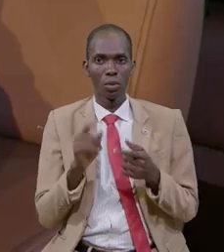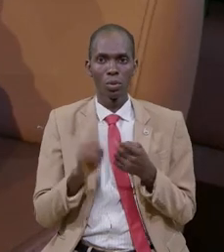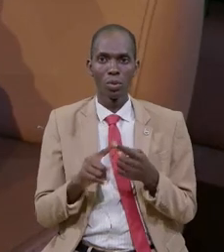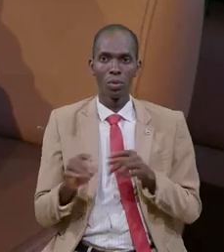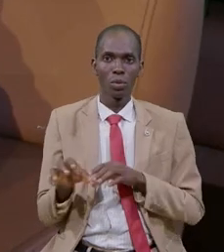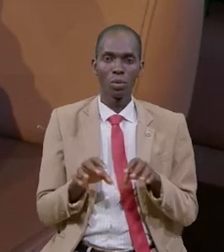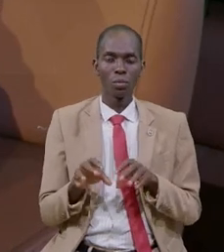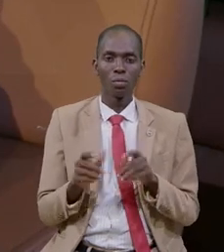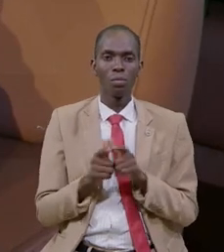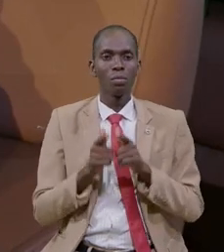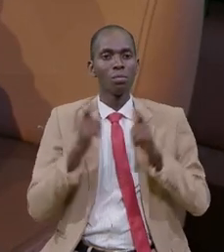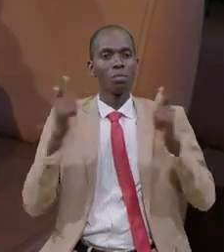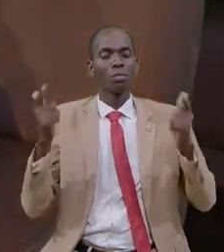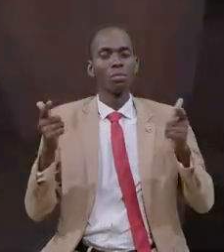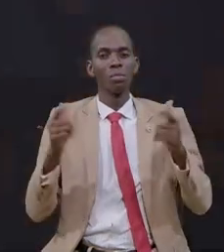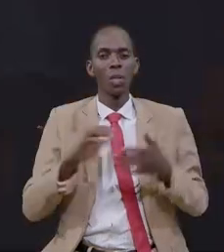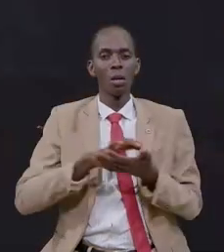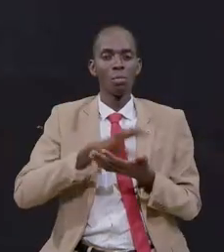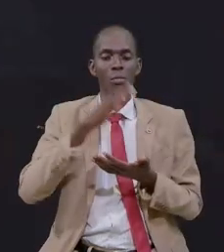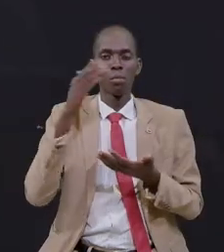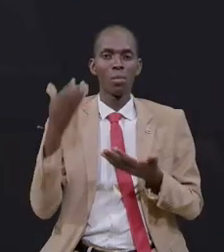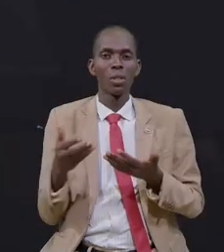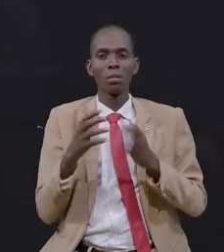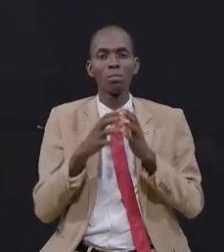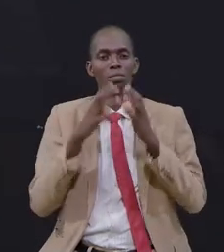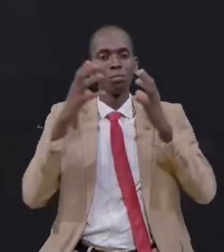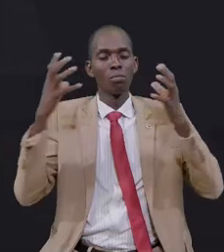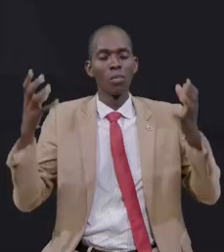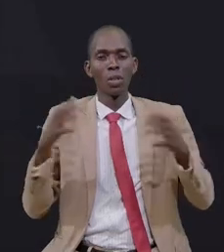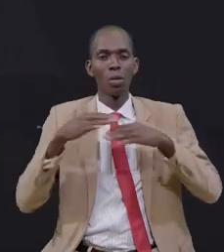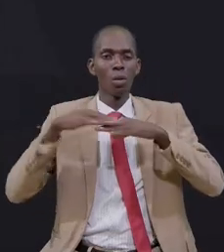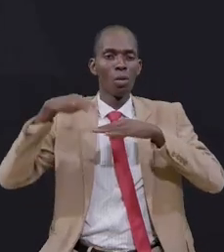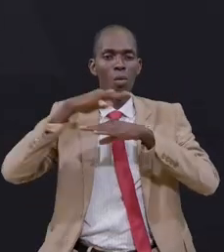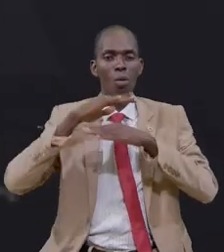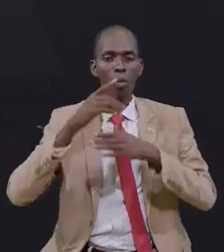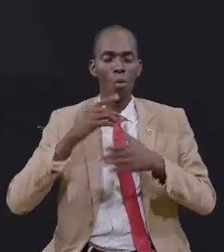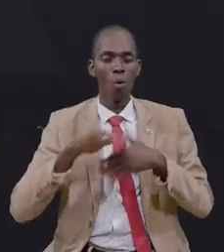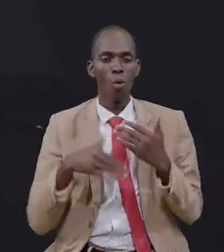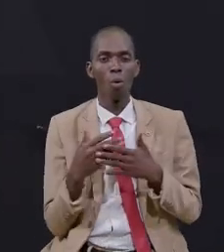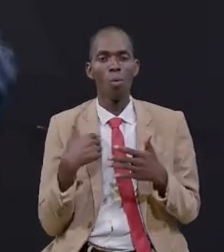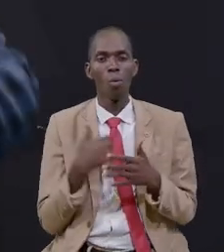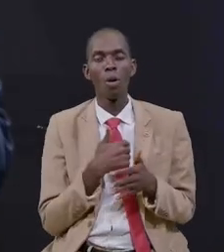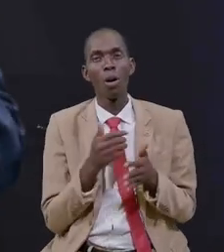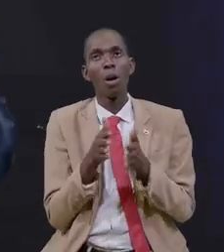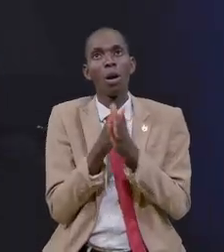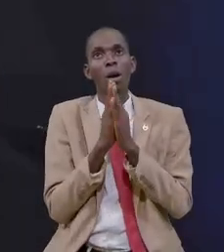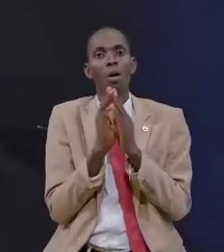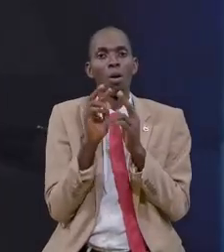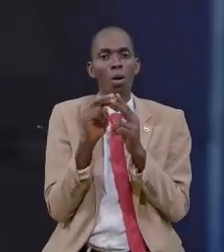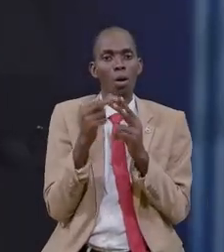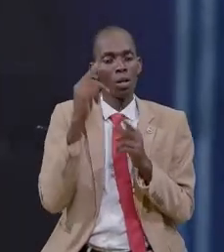par la puissance qui agit en nous infiniment au-delà de tout ce que nous demandons ou